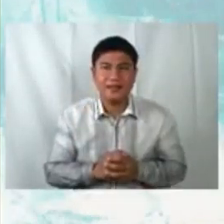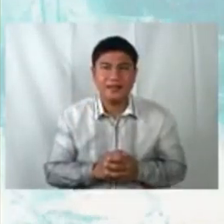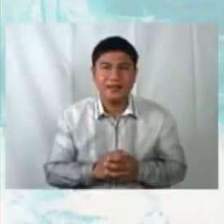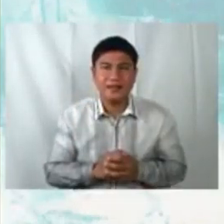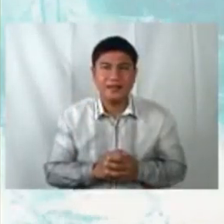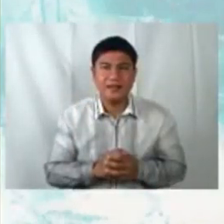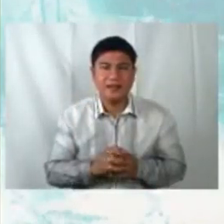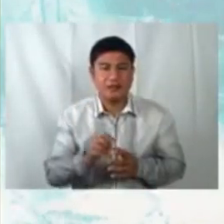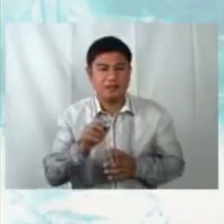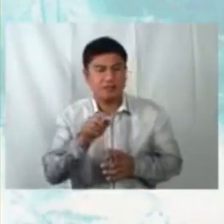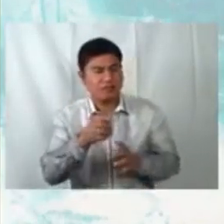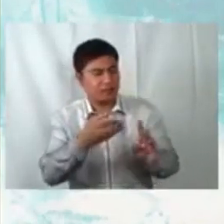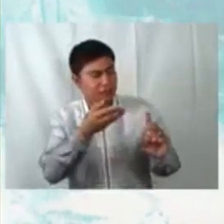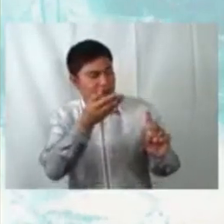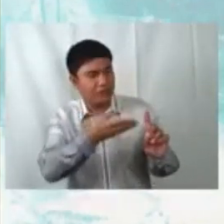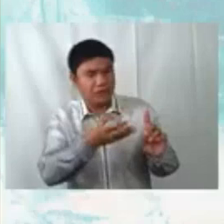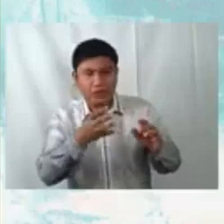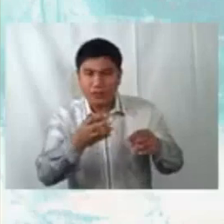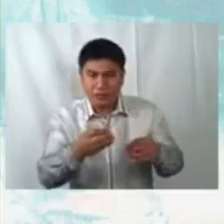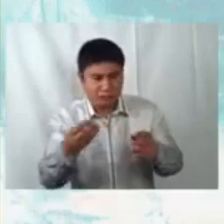ay nabigyan ng sovereignty.